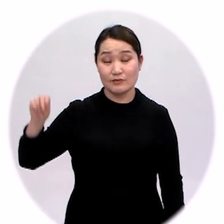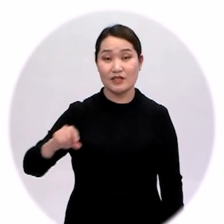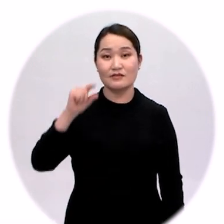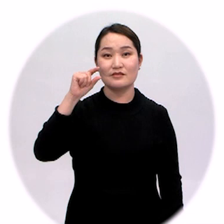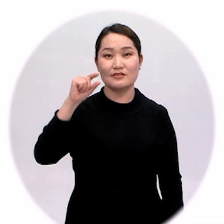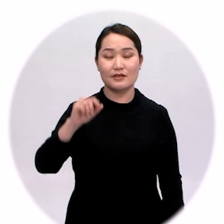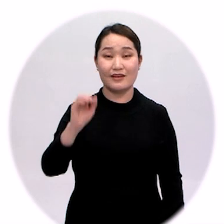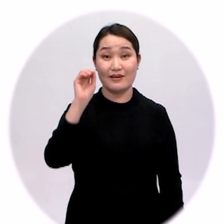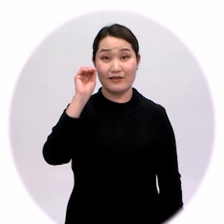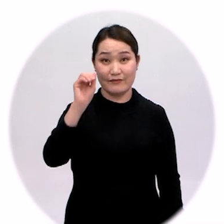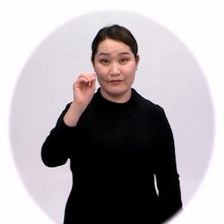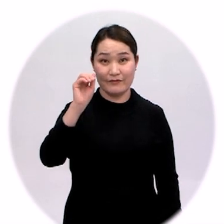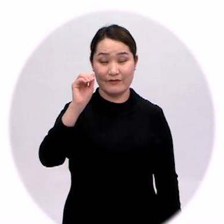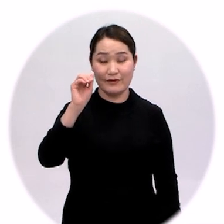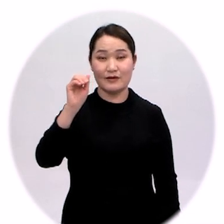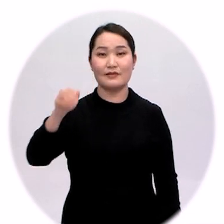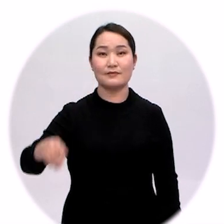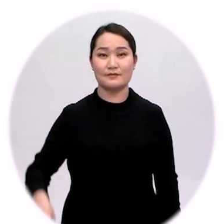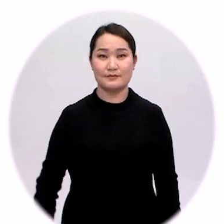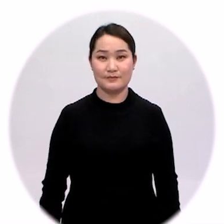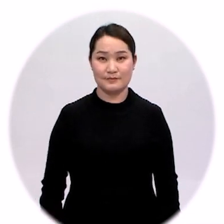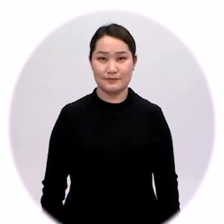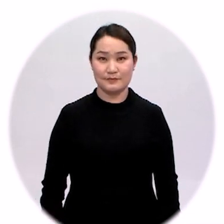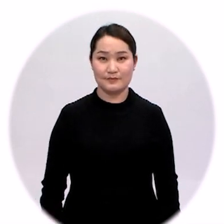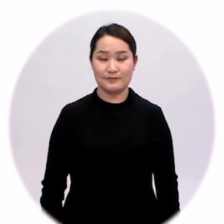Бичмэл жижиг F үсэг.